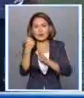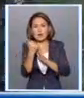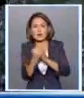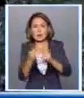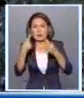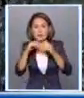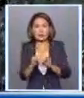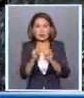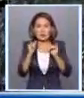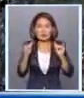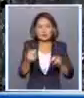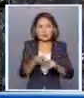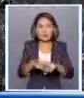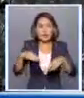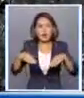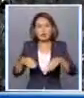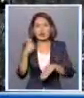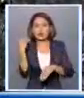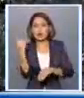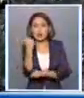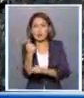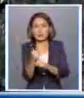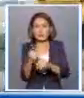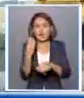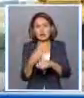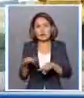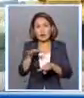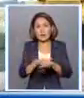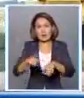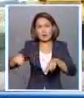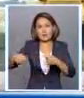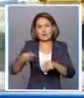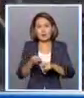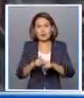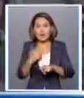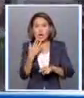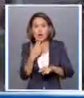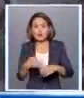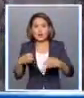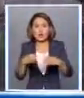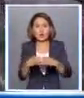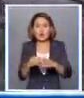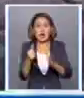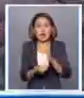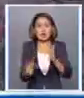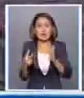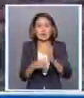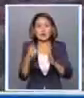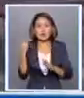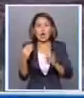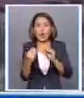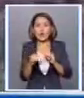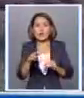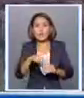орташа, бірақ қарызды қайтаруға қауқарлы құрылымдар үшін таптырмас көмек болып отыр. Биыл ұлттық холдинг 67